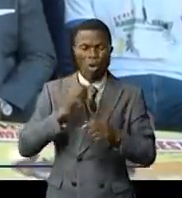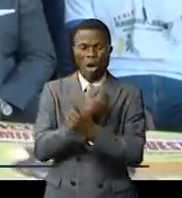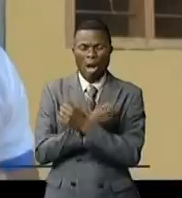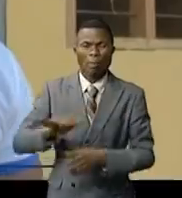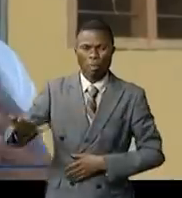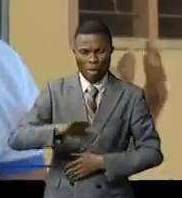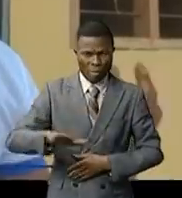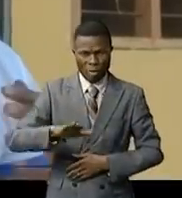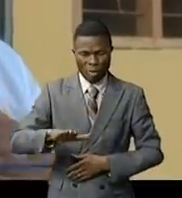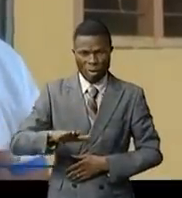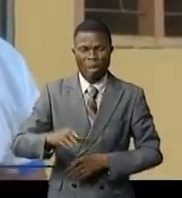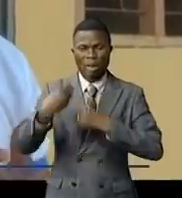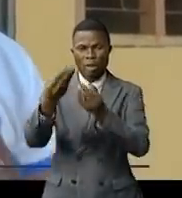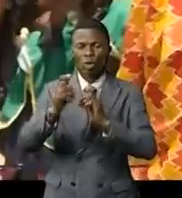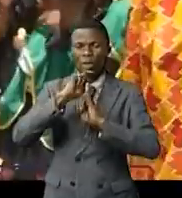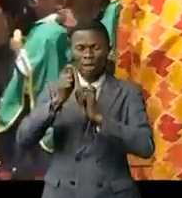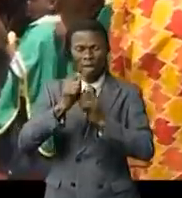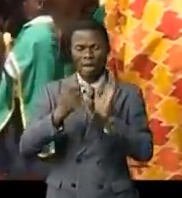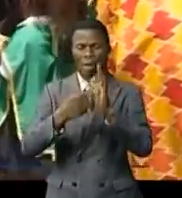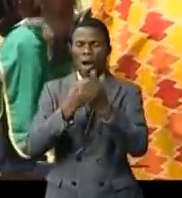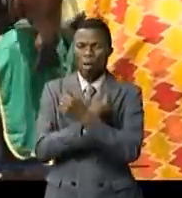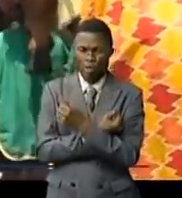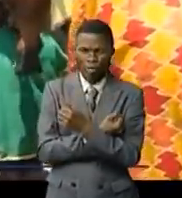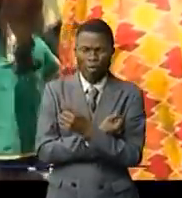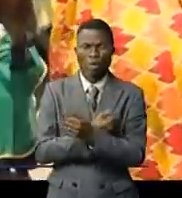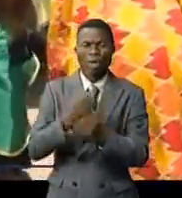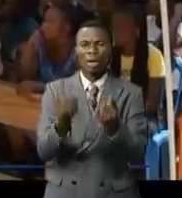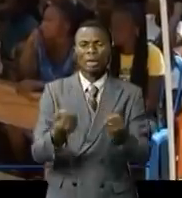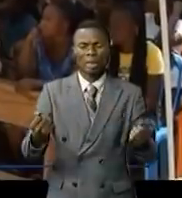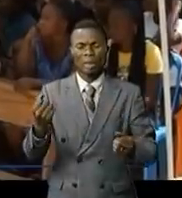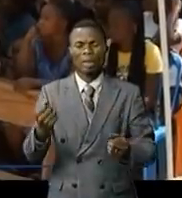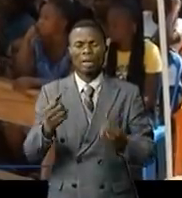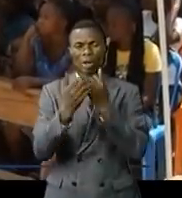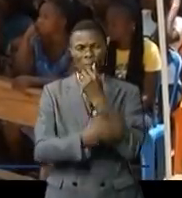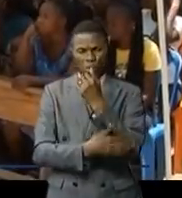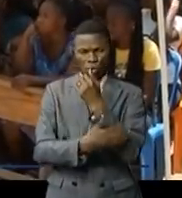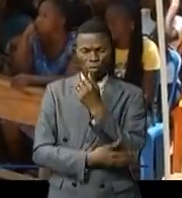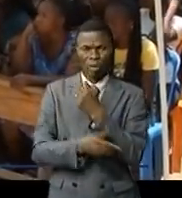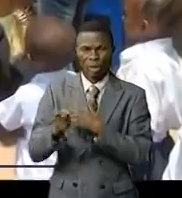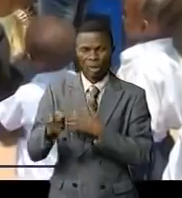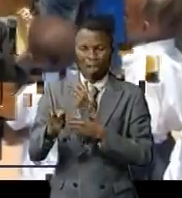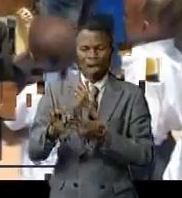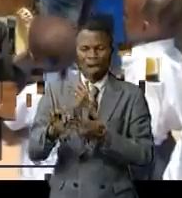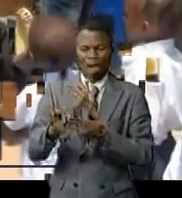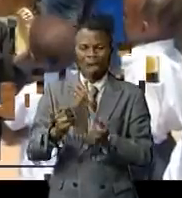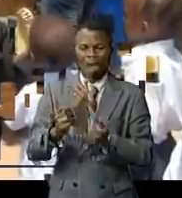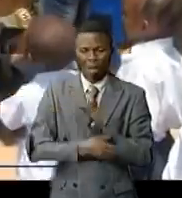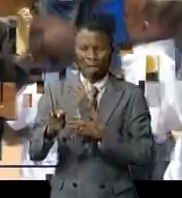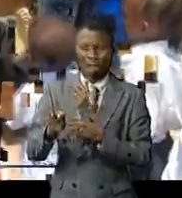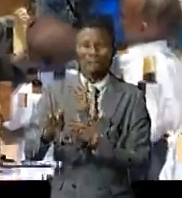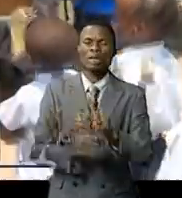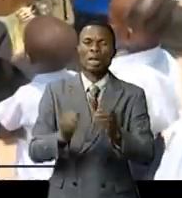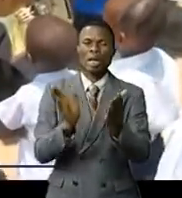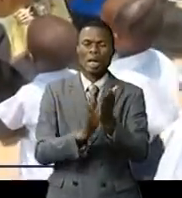ses origines, pose quelques gestes de générosité au bénéfice des parents et en soutien à la gratuité de l'enseignement de base. Elle